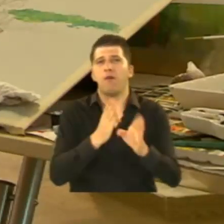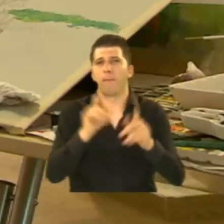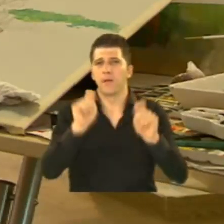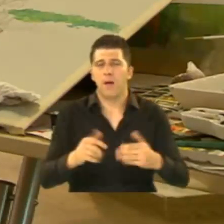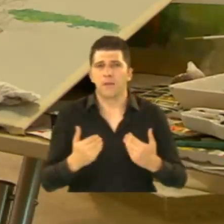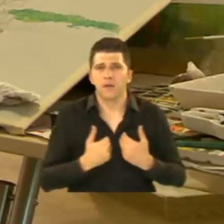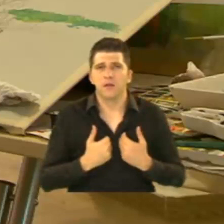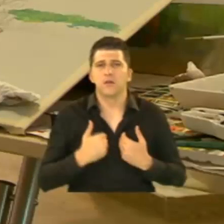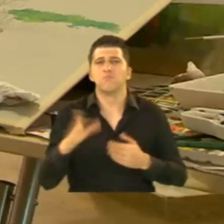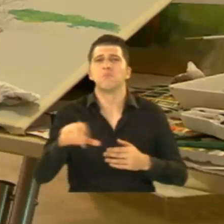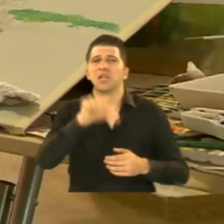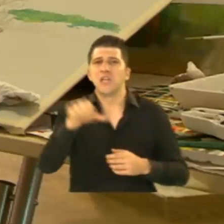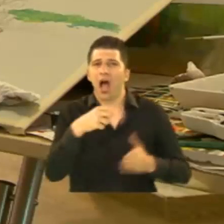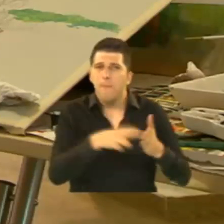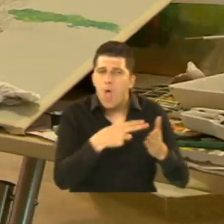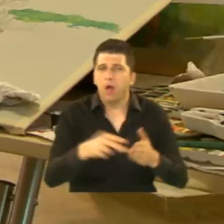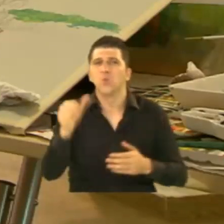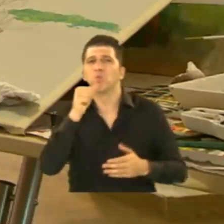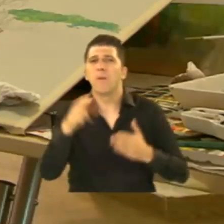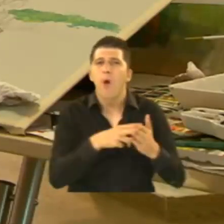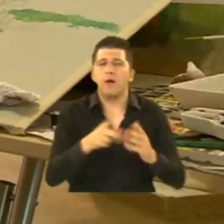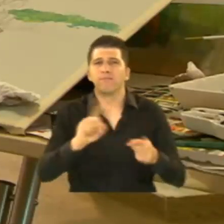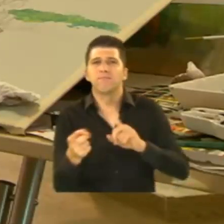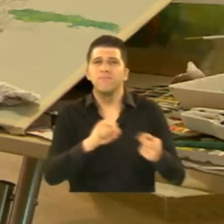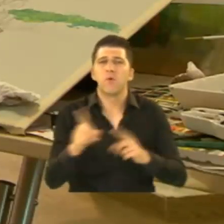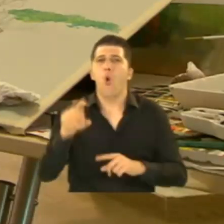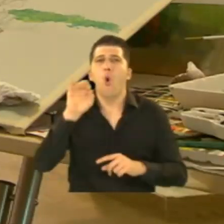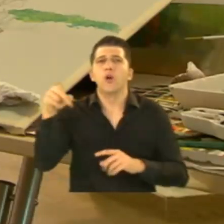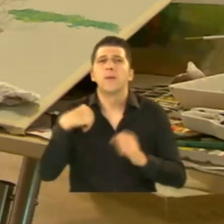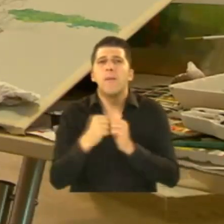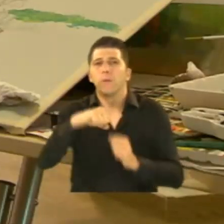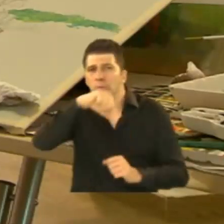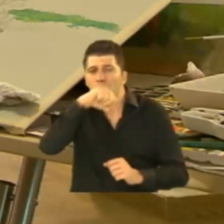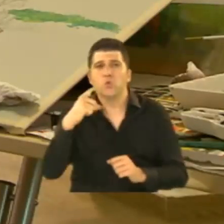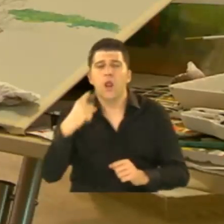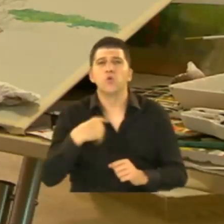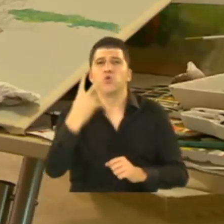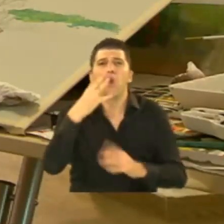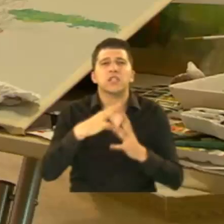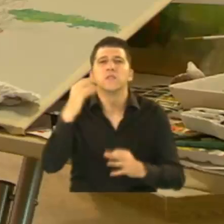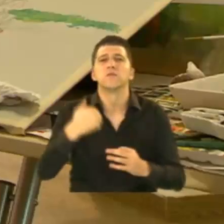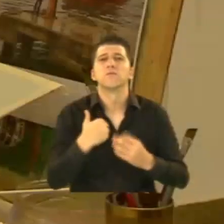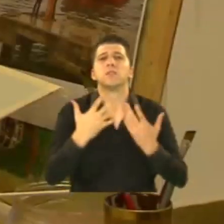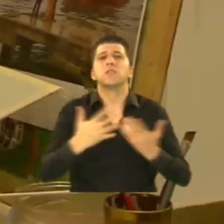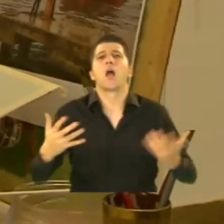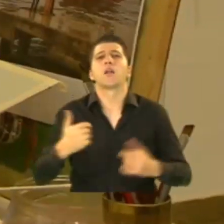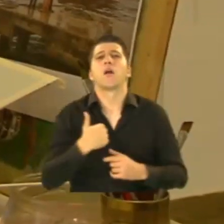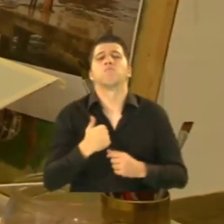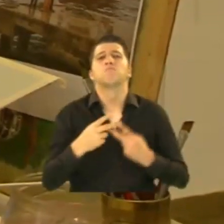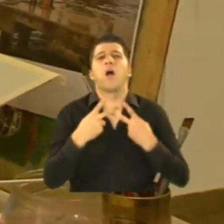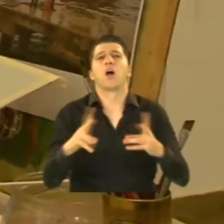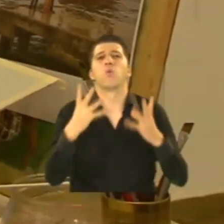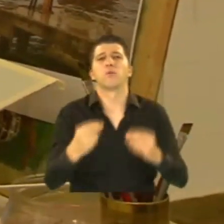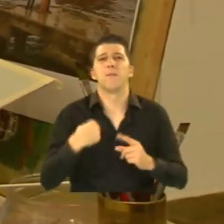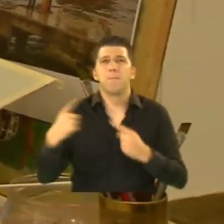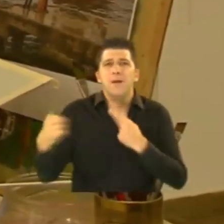devam ettik. Arada yağlı boya, arada sulu boya. Ve hocamın sayesinde 4 kişisel sergi açtım.